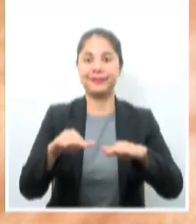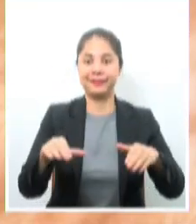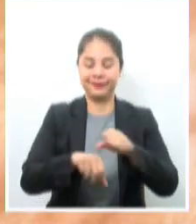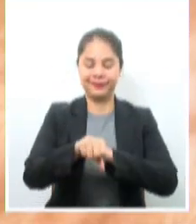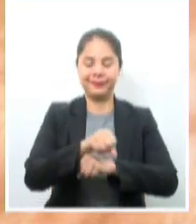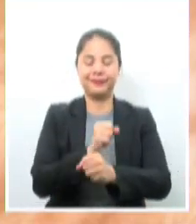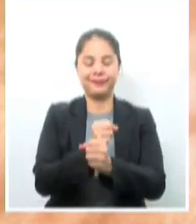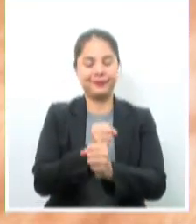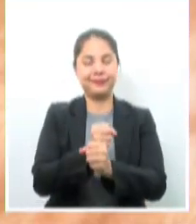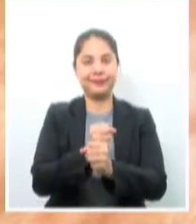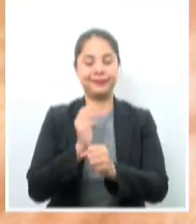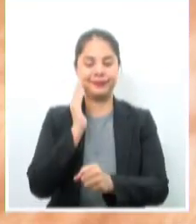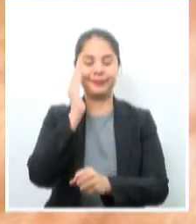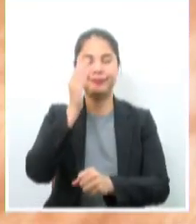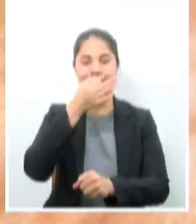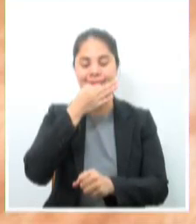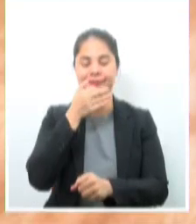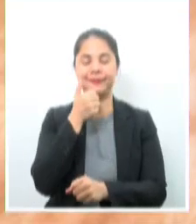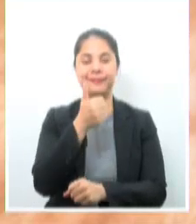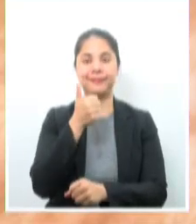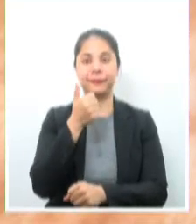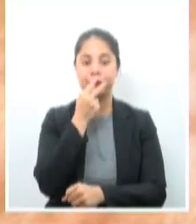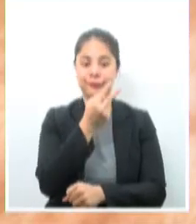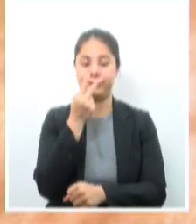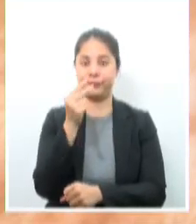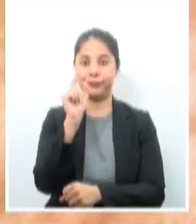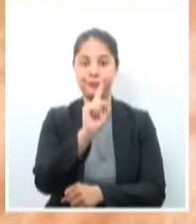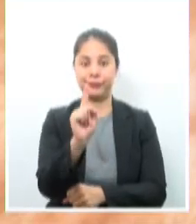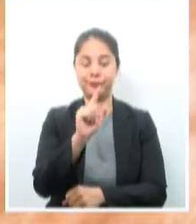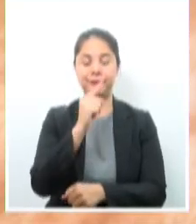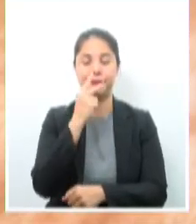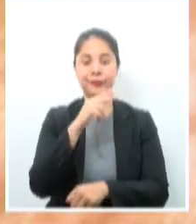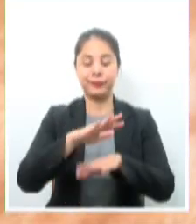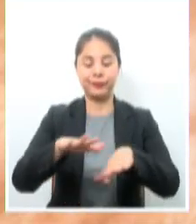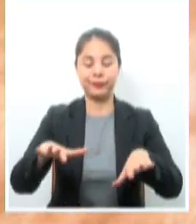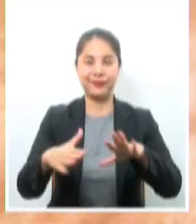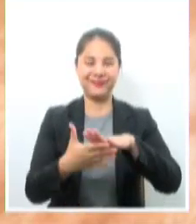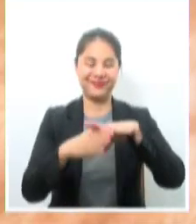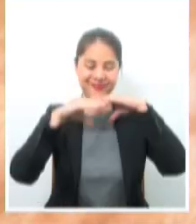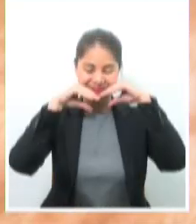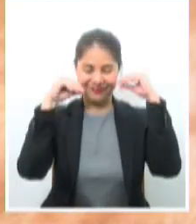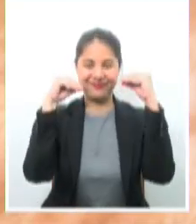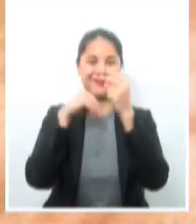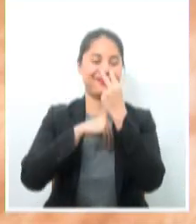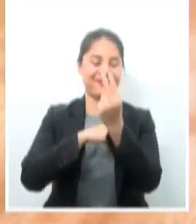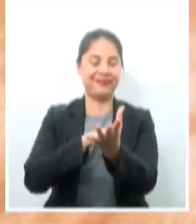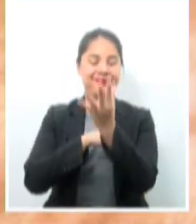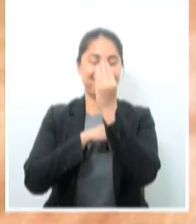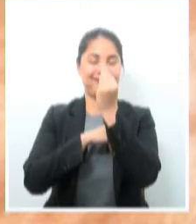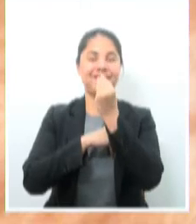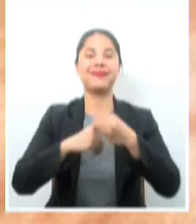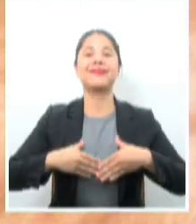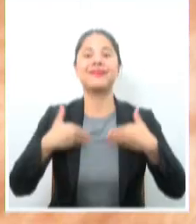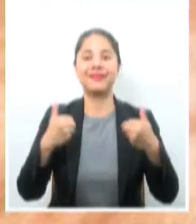สามารถนำไปต่อยอดอาชีพสู่อนาคตได้ด้วยแล้วก็สังเกตไหมคะว่าเราจะเห็นทั้งรอยยิ้มแล้วก็ความสุขที่เกิดขึ้นจากการ